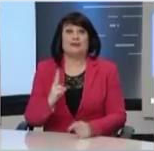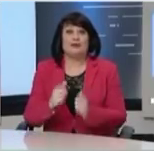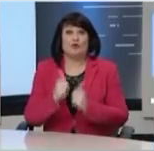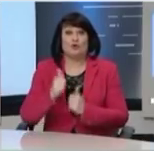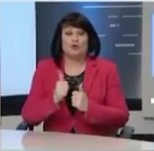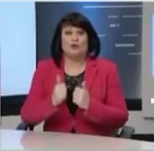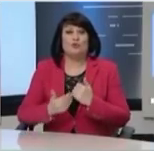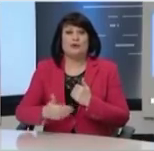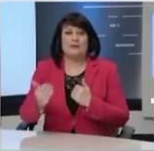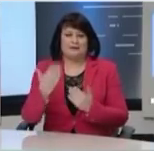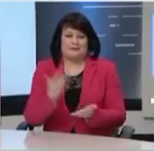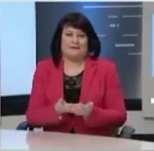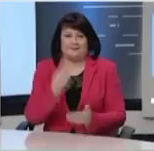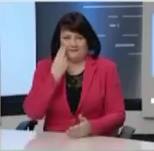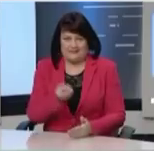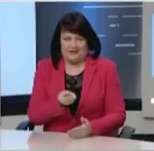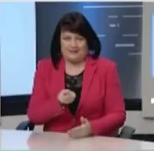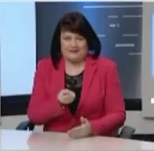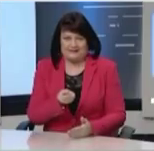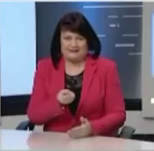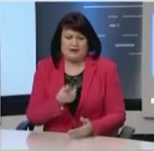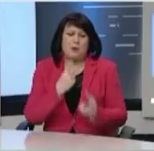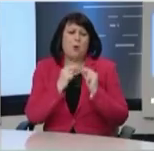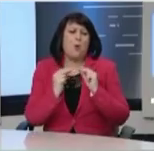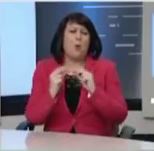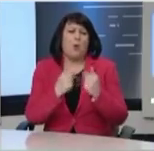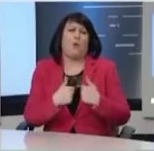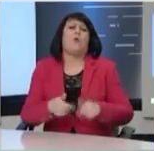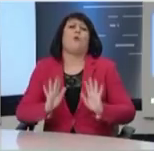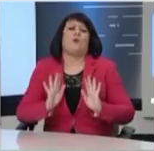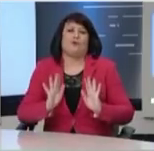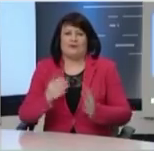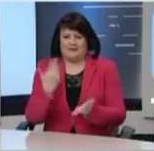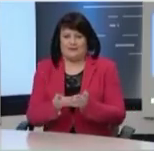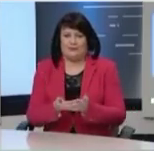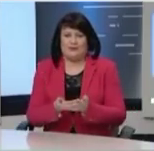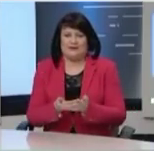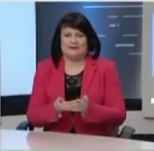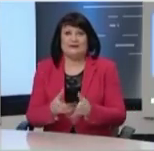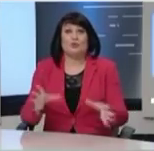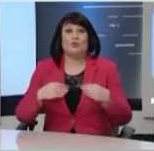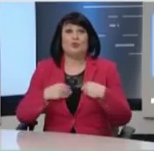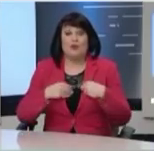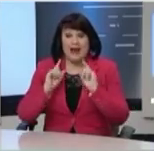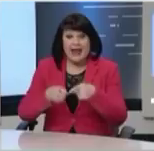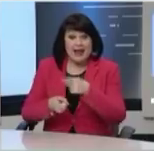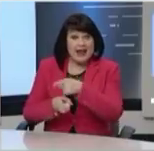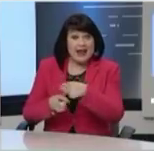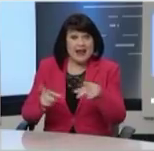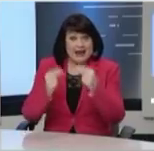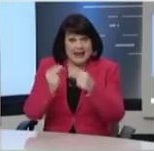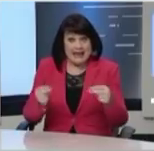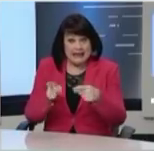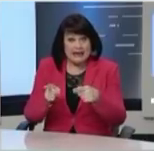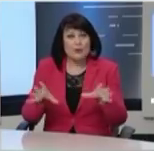μετά αποδεικνύει, ό,τι και να λέμε εμείς μεταξύ μας, ότι η λύση αυτή έγινε δεκτή με ικανοποίηση από τις